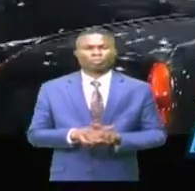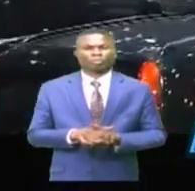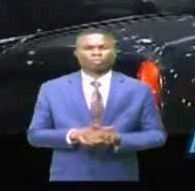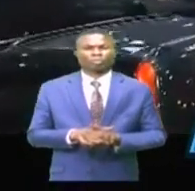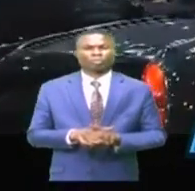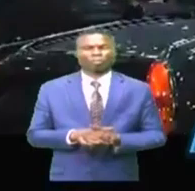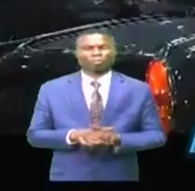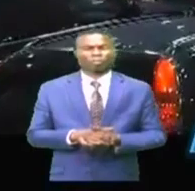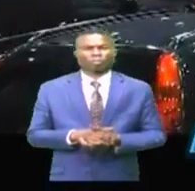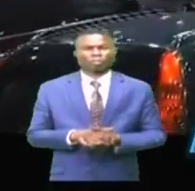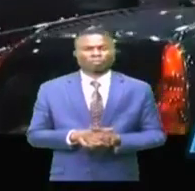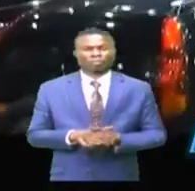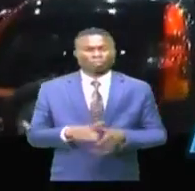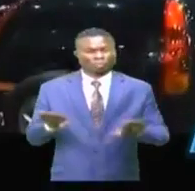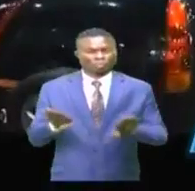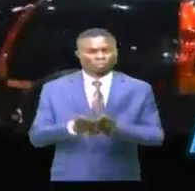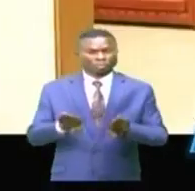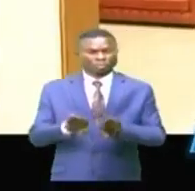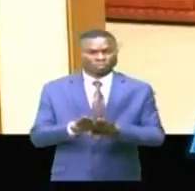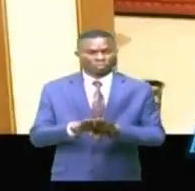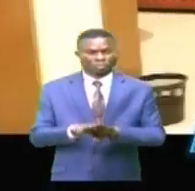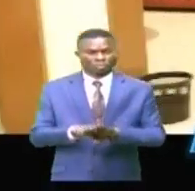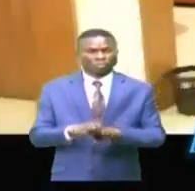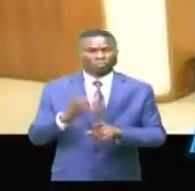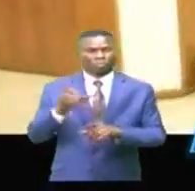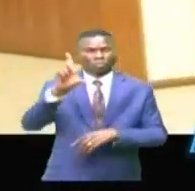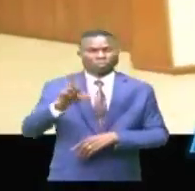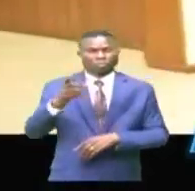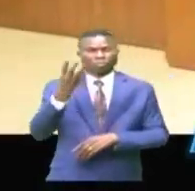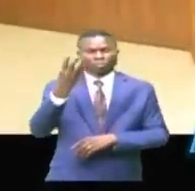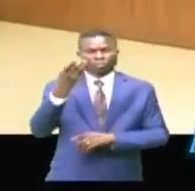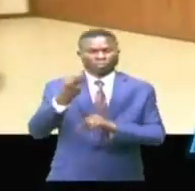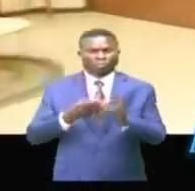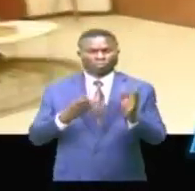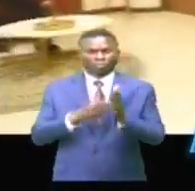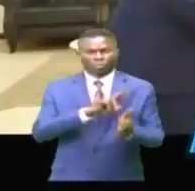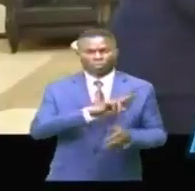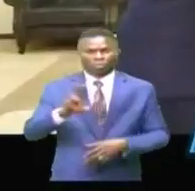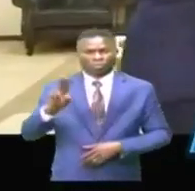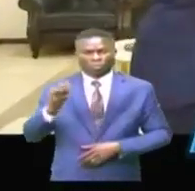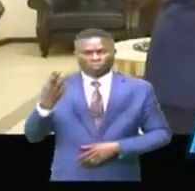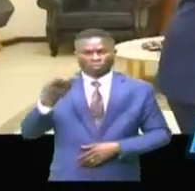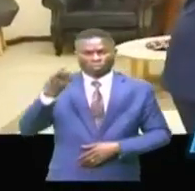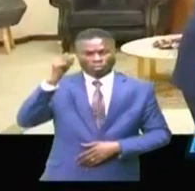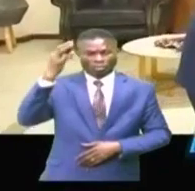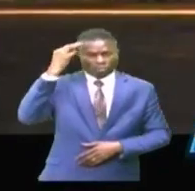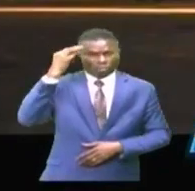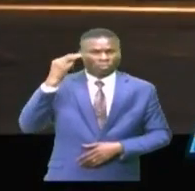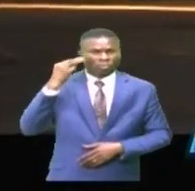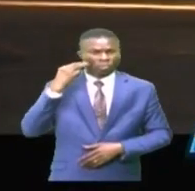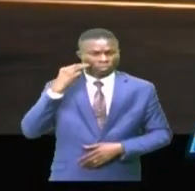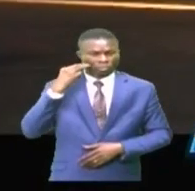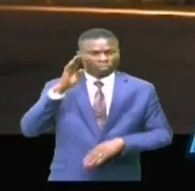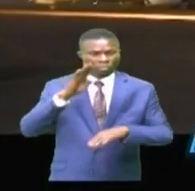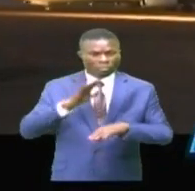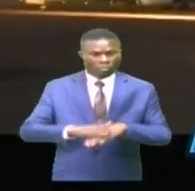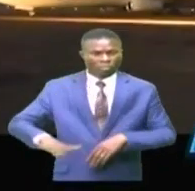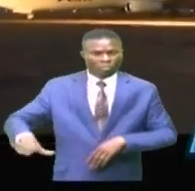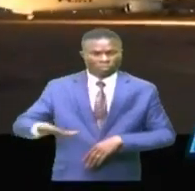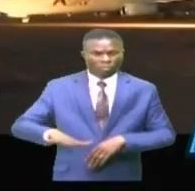c'est pas dans la nuit du 4 5 septembre 2020 qui est chef du gouvernement affolé le